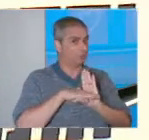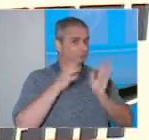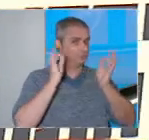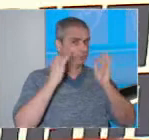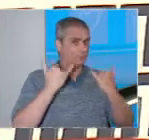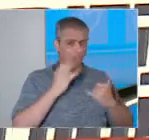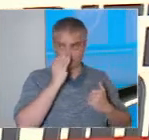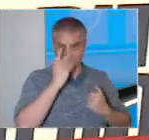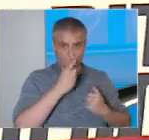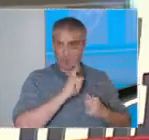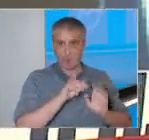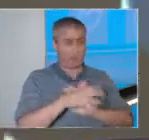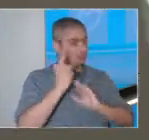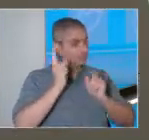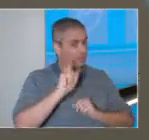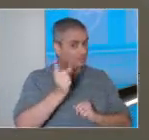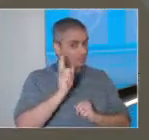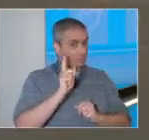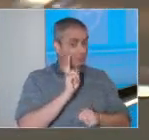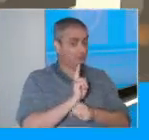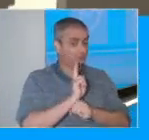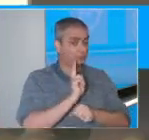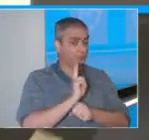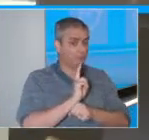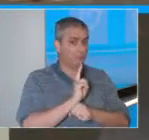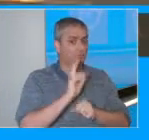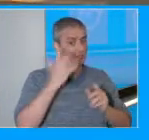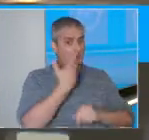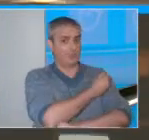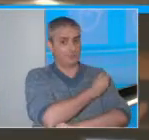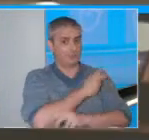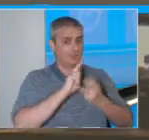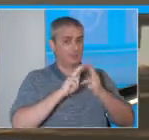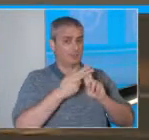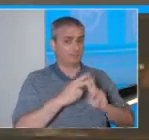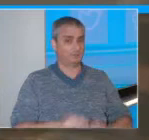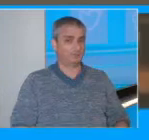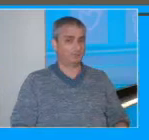במיוחד עכשיו בפורים, לא לצאת למסיבות, תשמרו, ולכו להתחסן, להתראות.